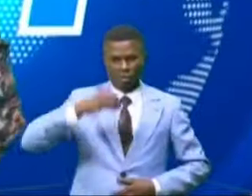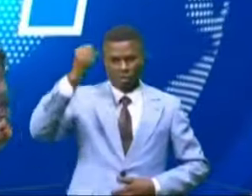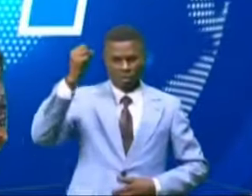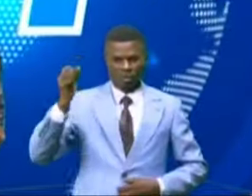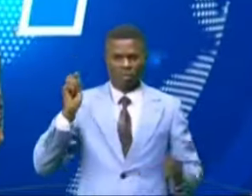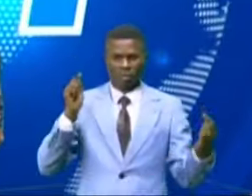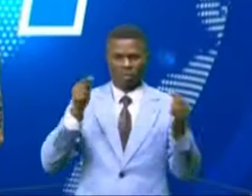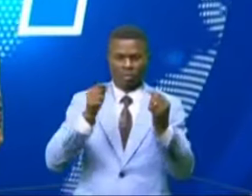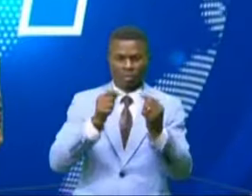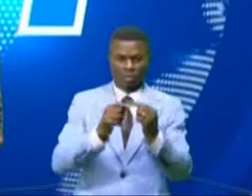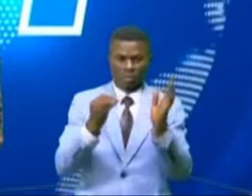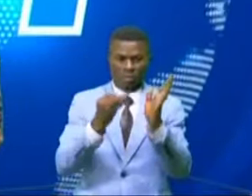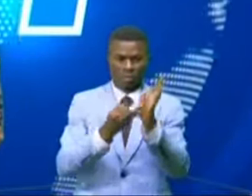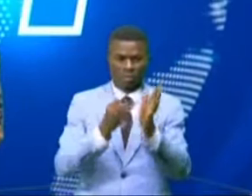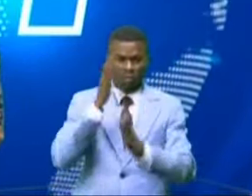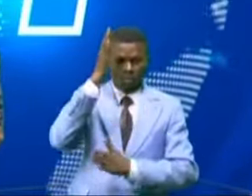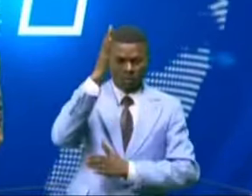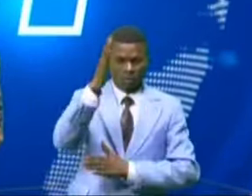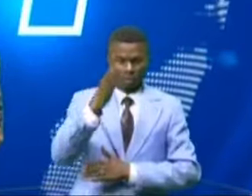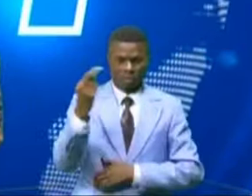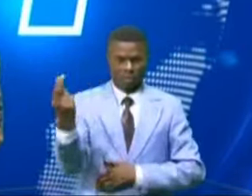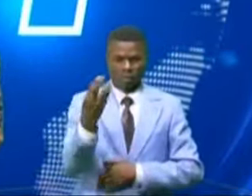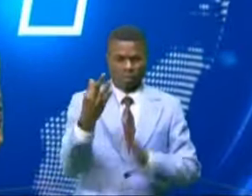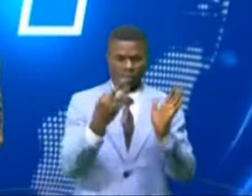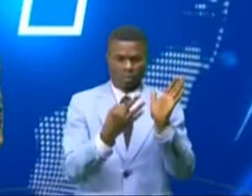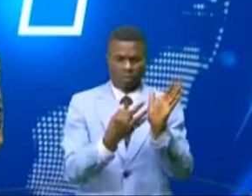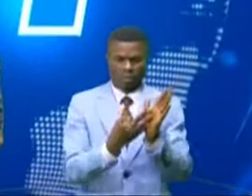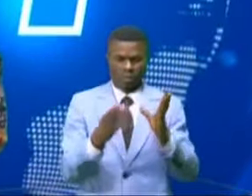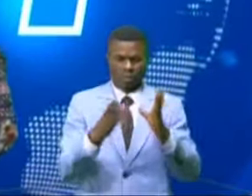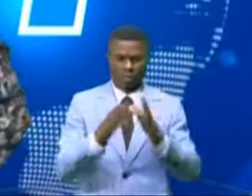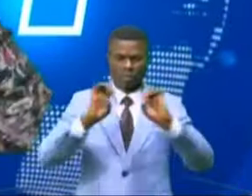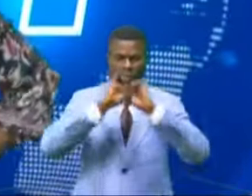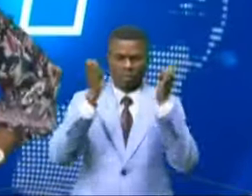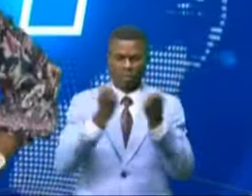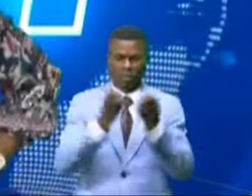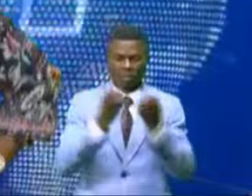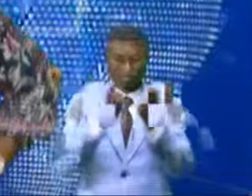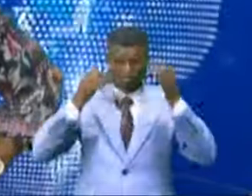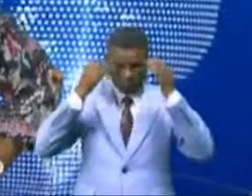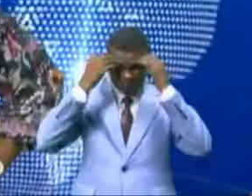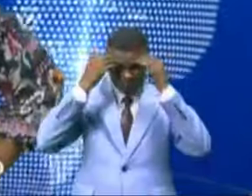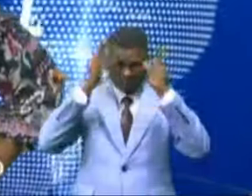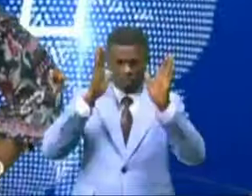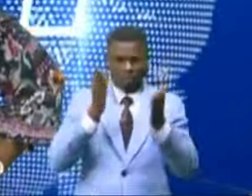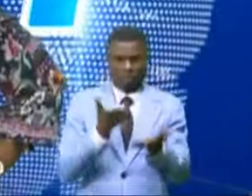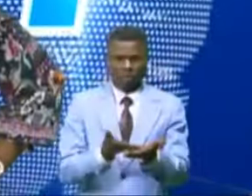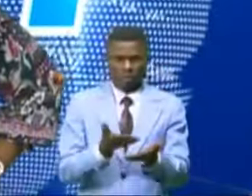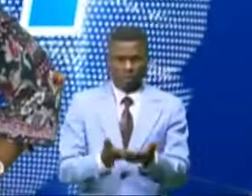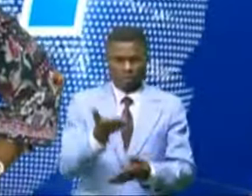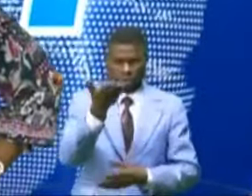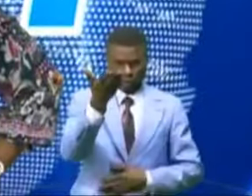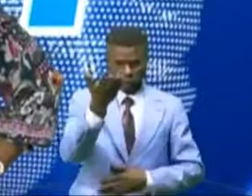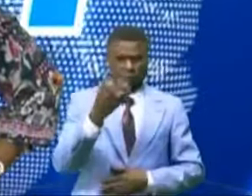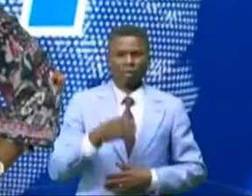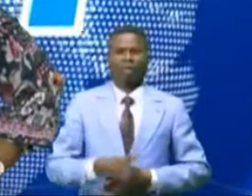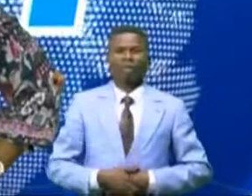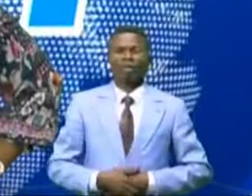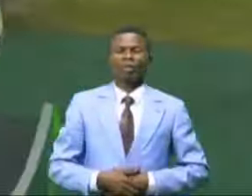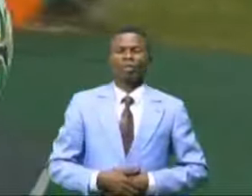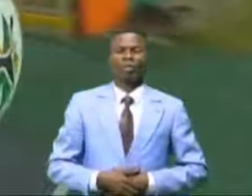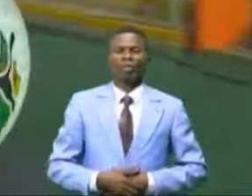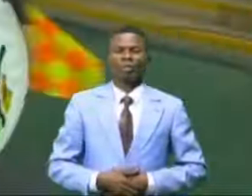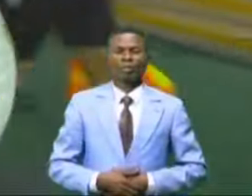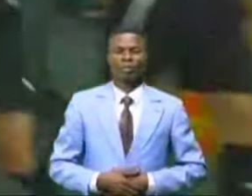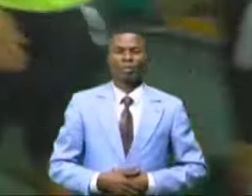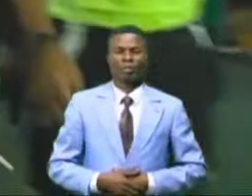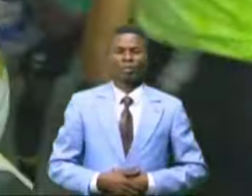d'Afrique des Nations et vont affronter les pharaons d'Égypte le dimanche 28 janvier prochain au stade Laurent Pokou de San Pedro. Reportage.